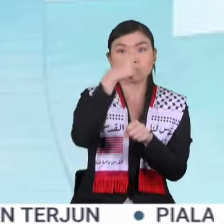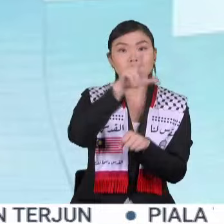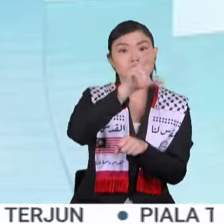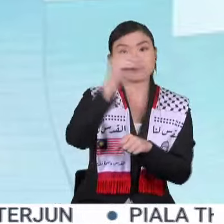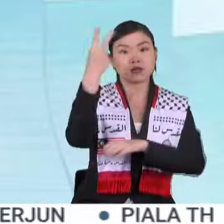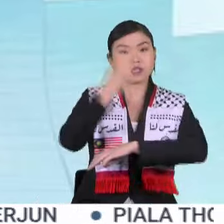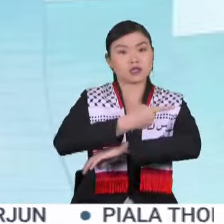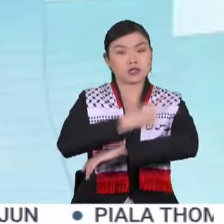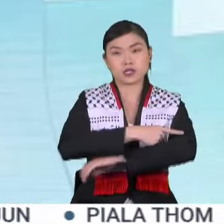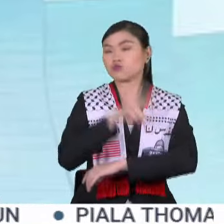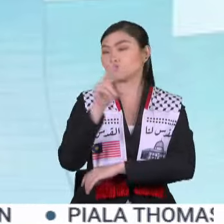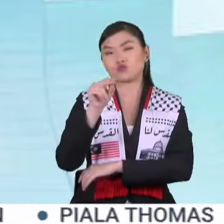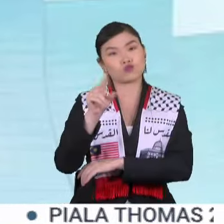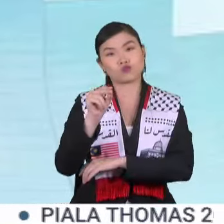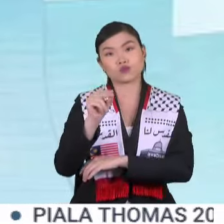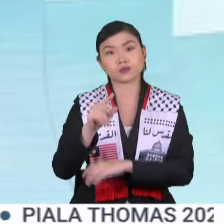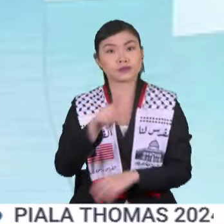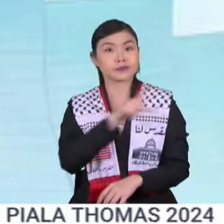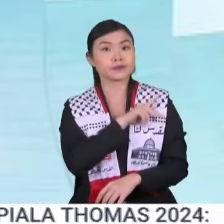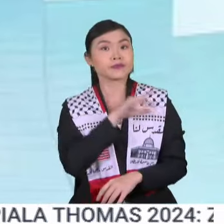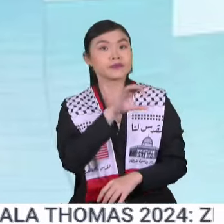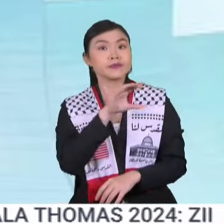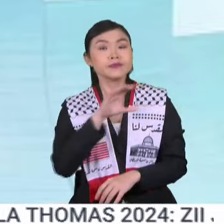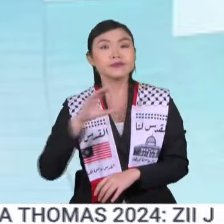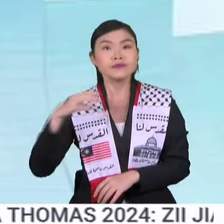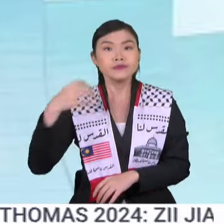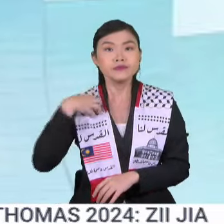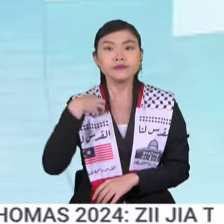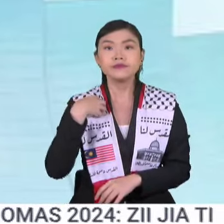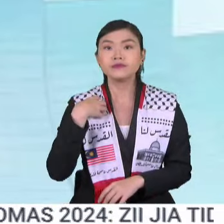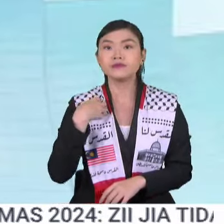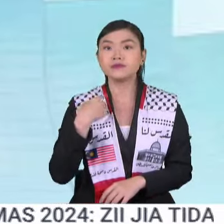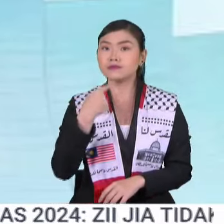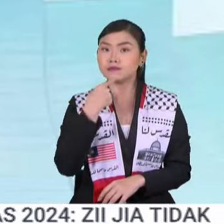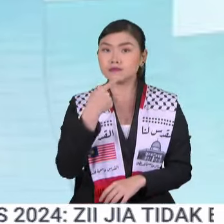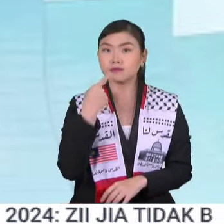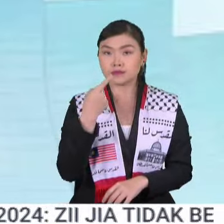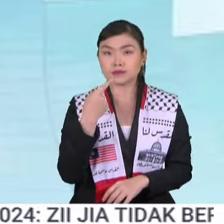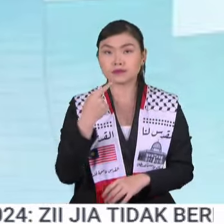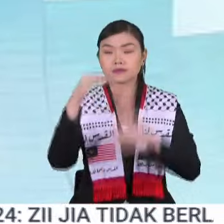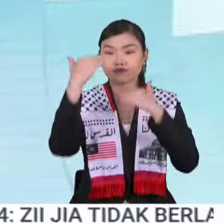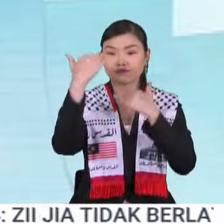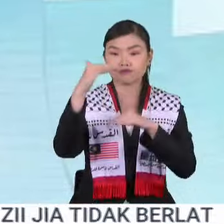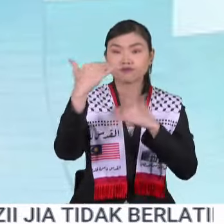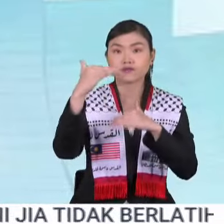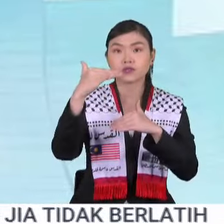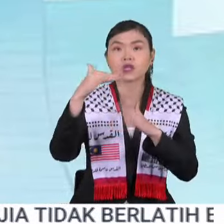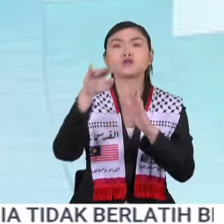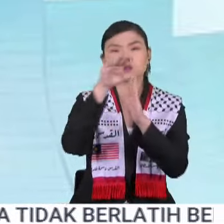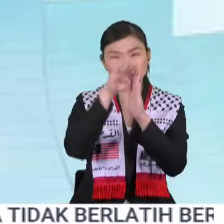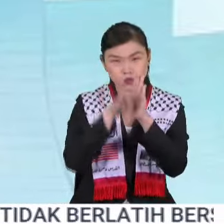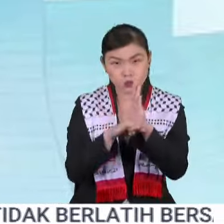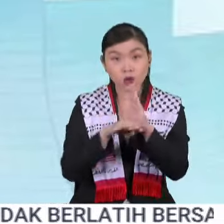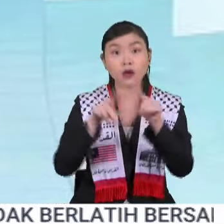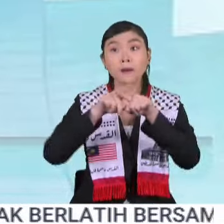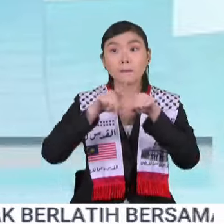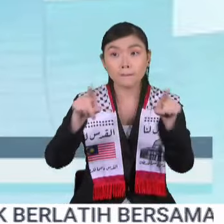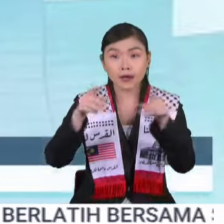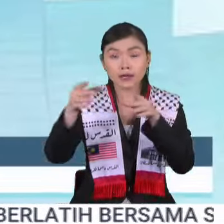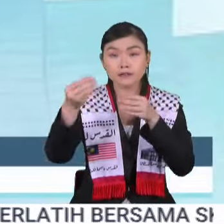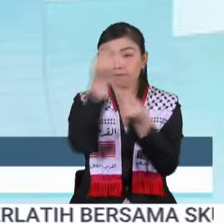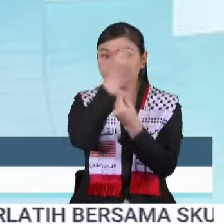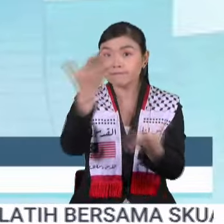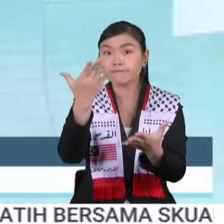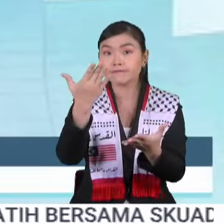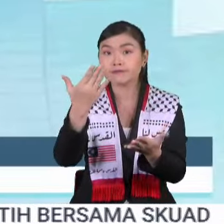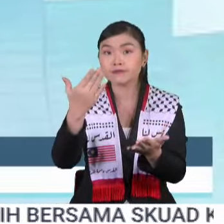30 hari ketua pegawai eksekutifnya k patma Nadan tidak menafikan kadar kapasiti efektif itu adalah rendah namun memaklumkan